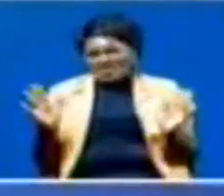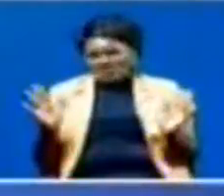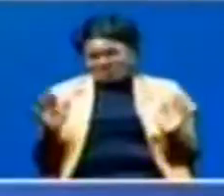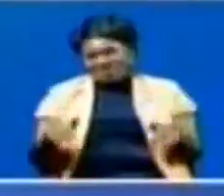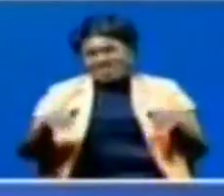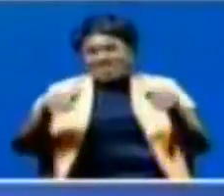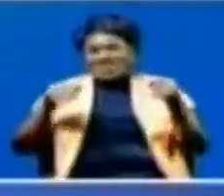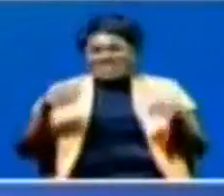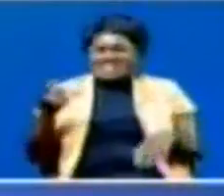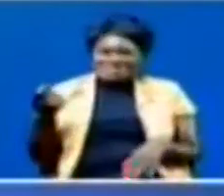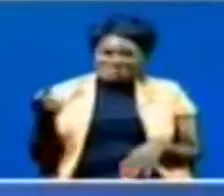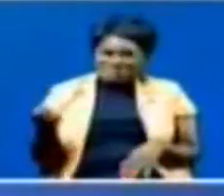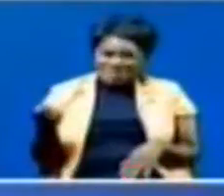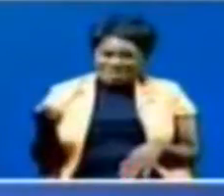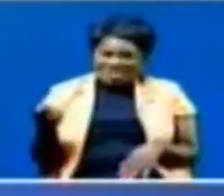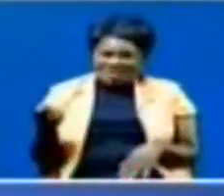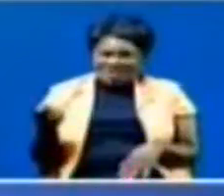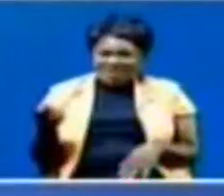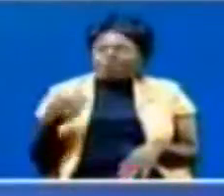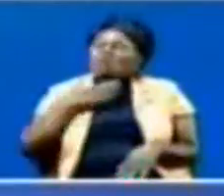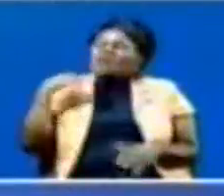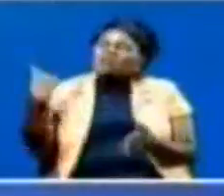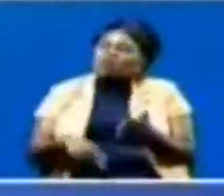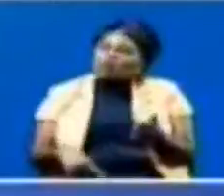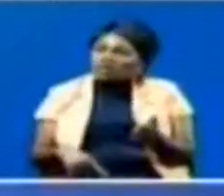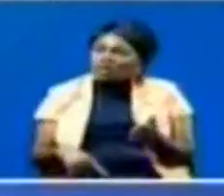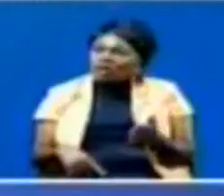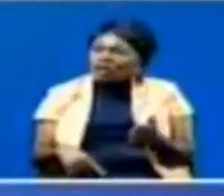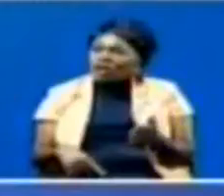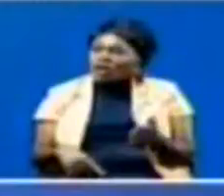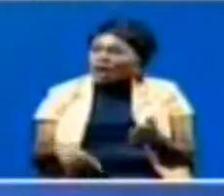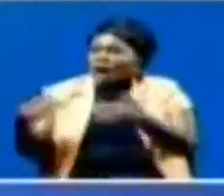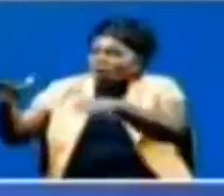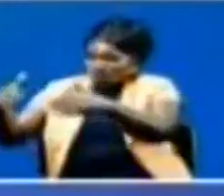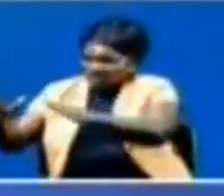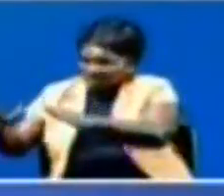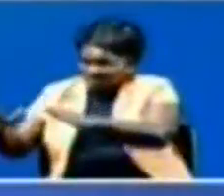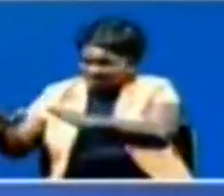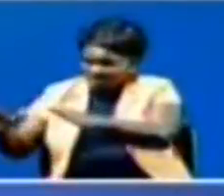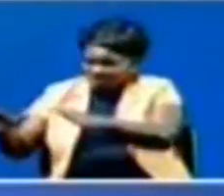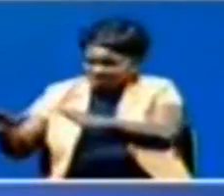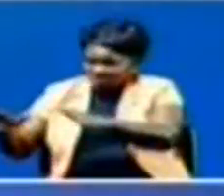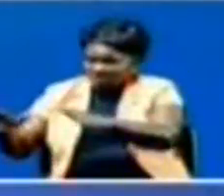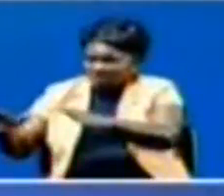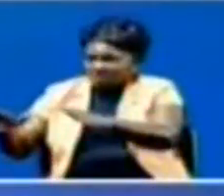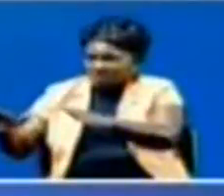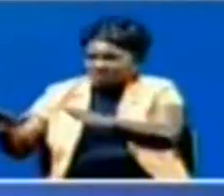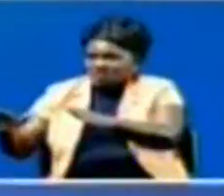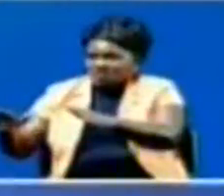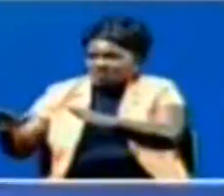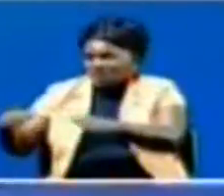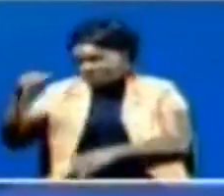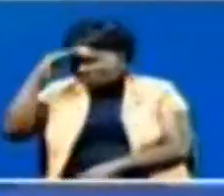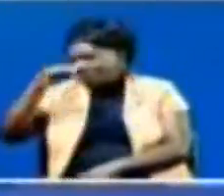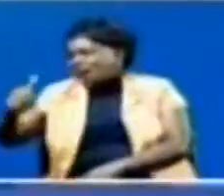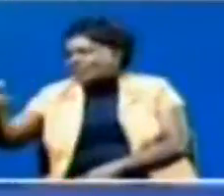hawajua hataki mayai hata kama huwa lakini wakitoka pale nje basi vijibacho kwenye